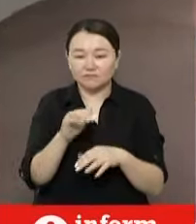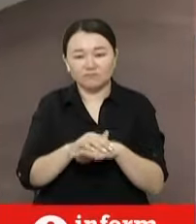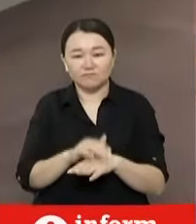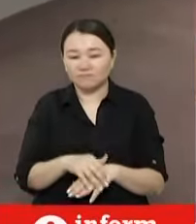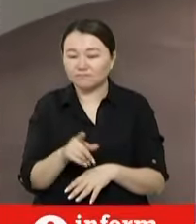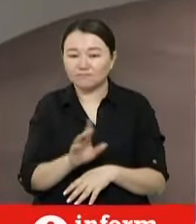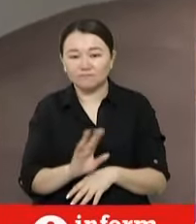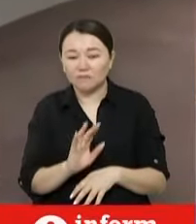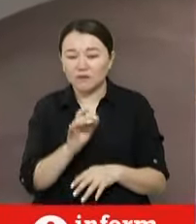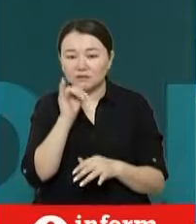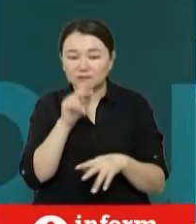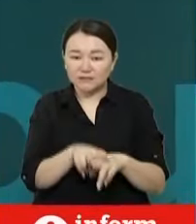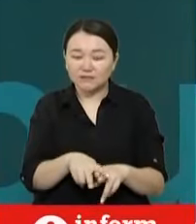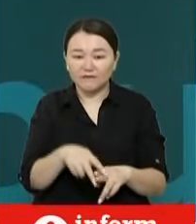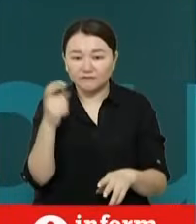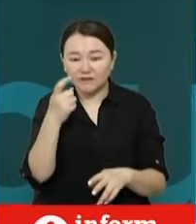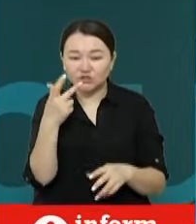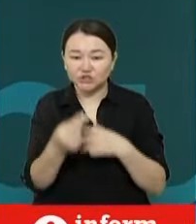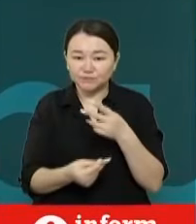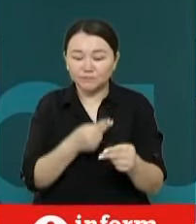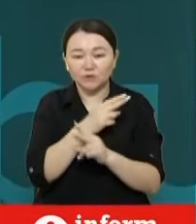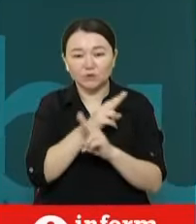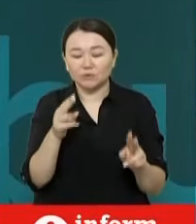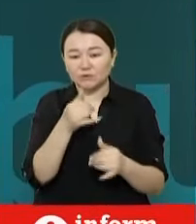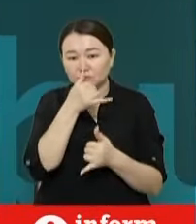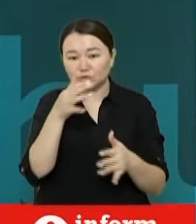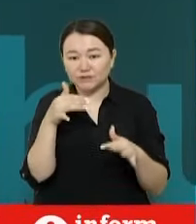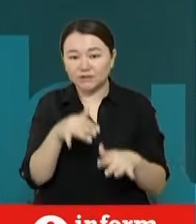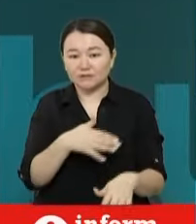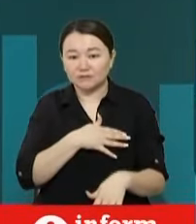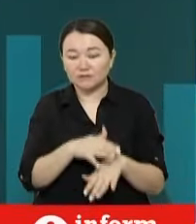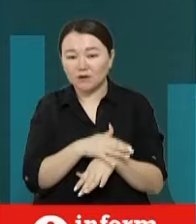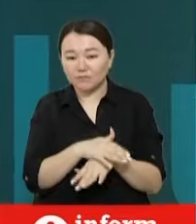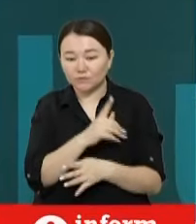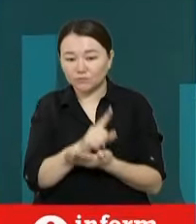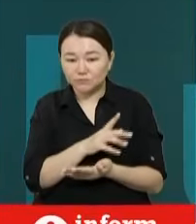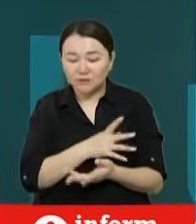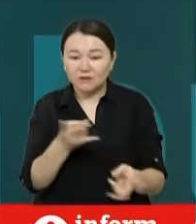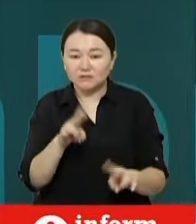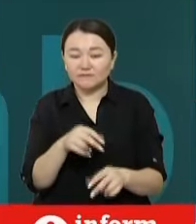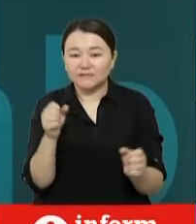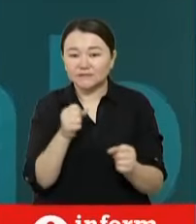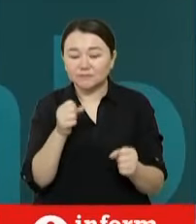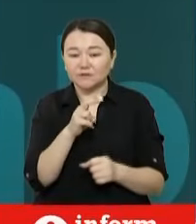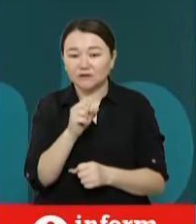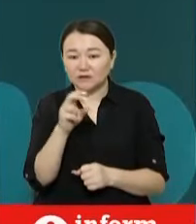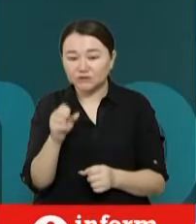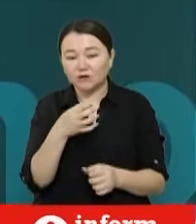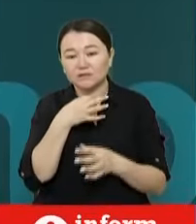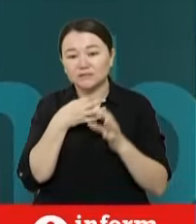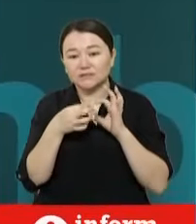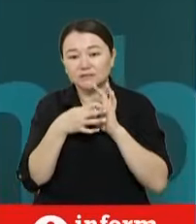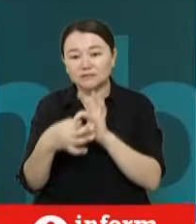полицейский заставить владельца чипировать животное никто не может дело добровольное В итоге оставленные на зиму на дачах порой на цепи